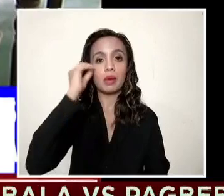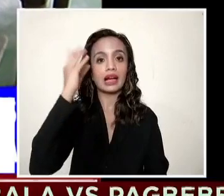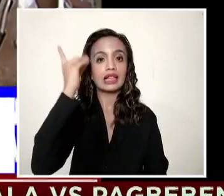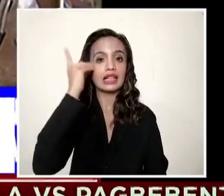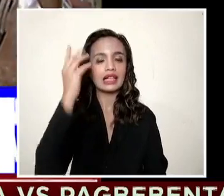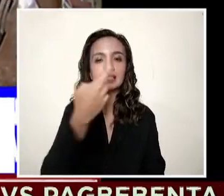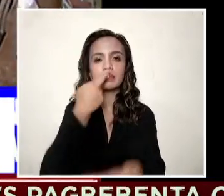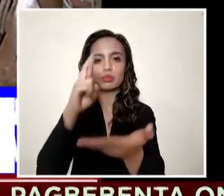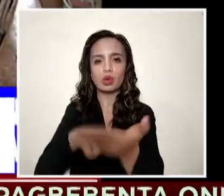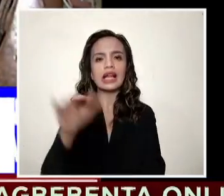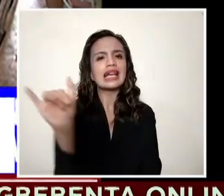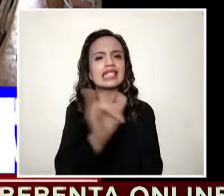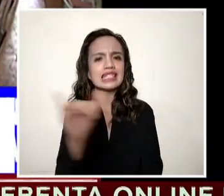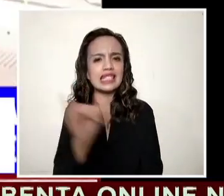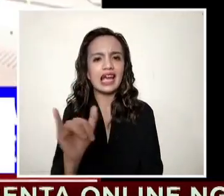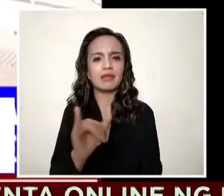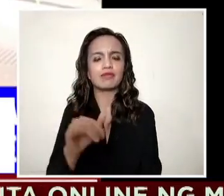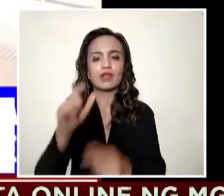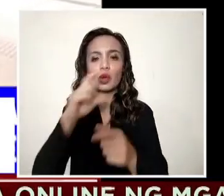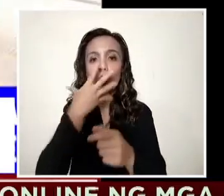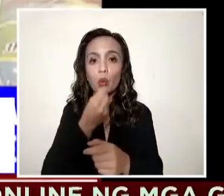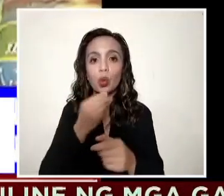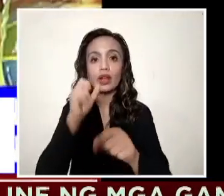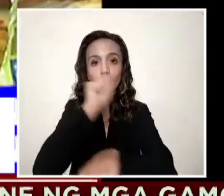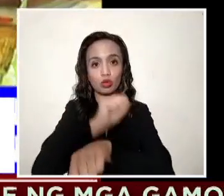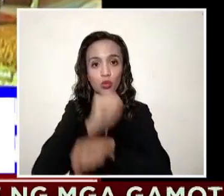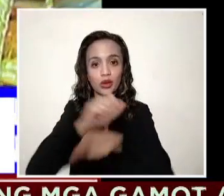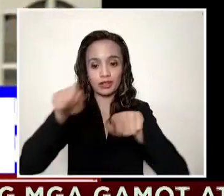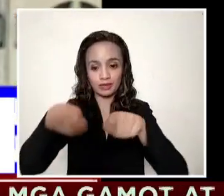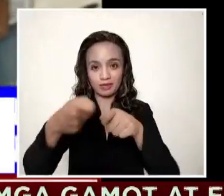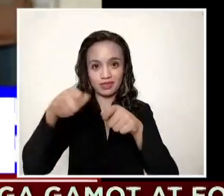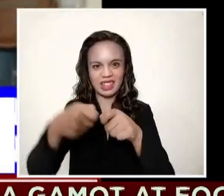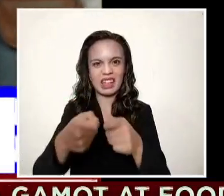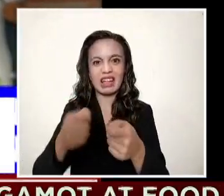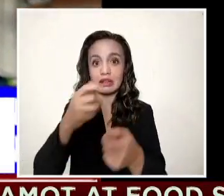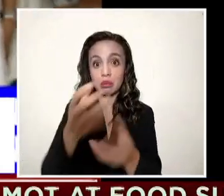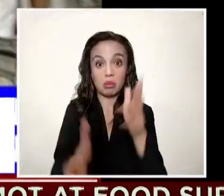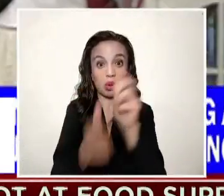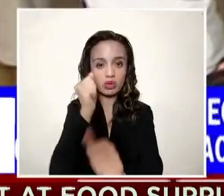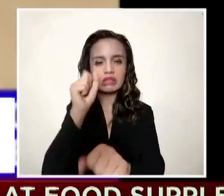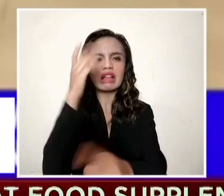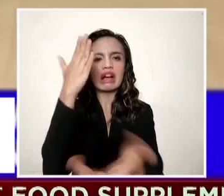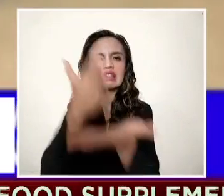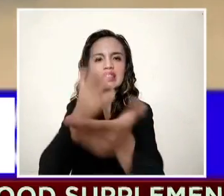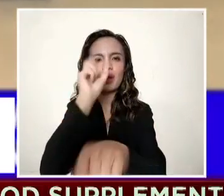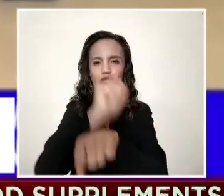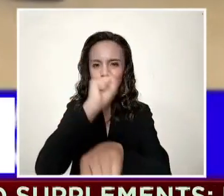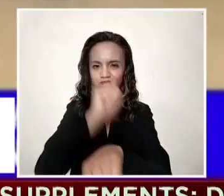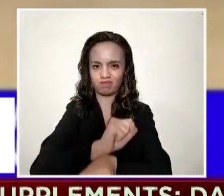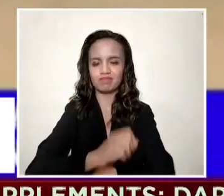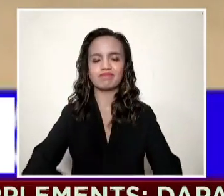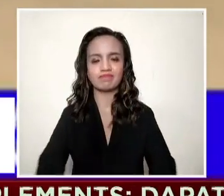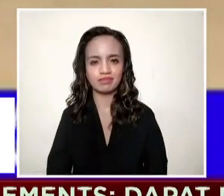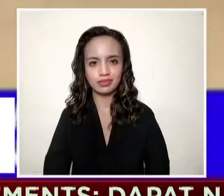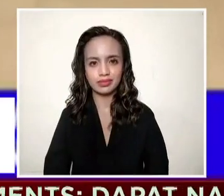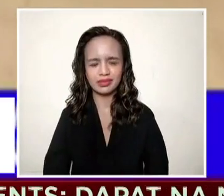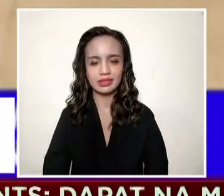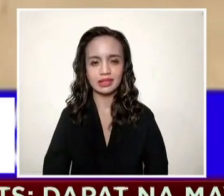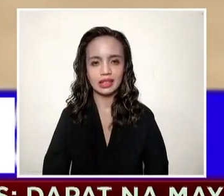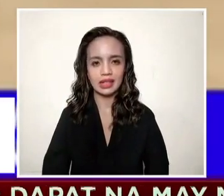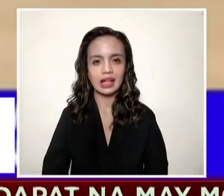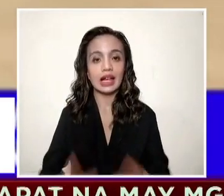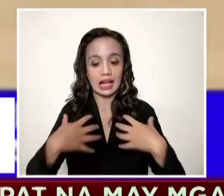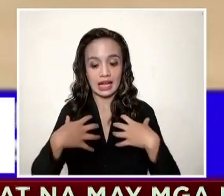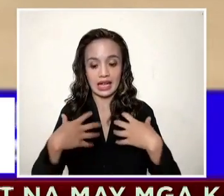handog sa mga mananahi sa Malabon na karamihan ay natigil sa pagtatrabaho. Ang mga healthcare workers